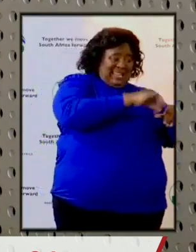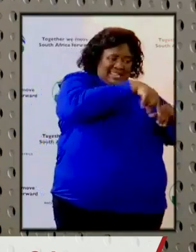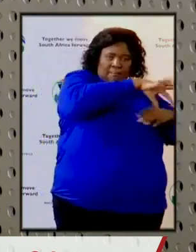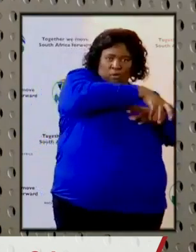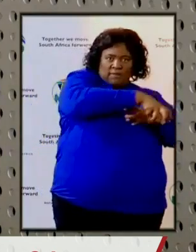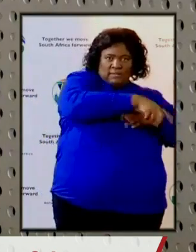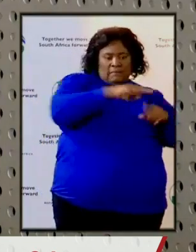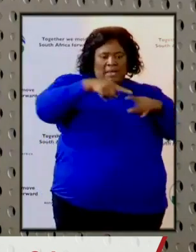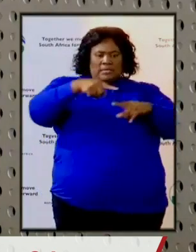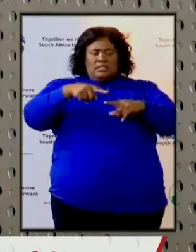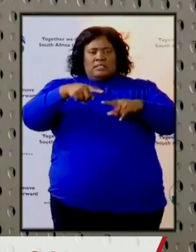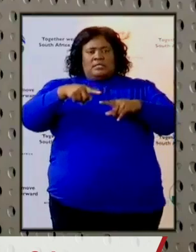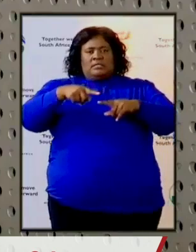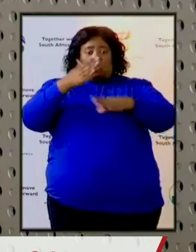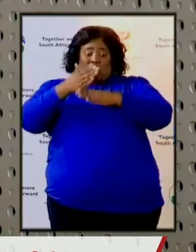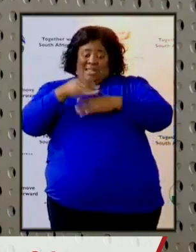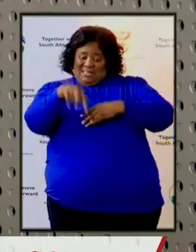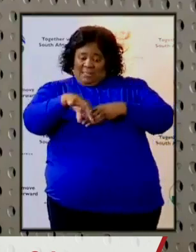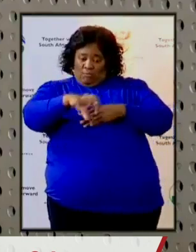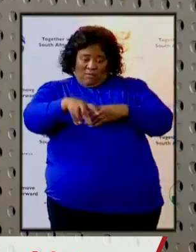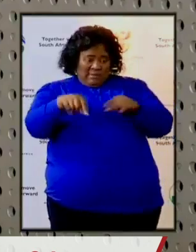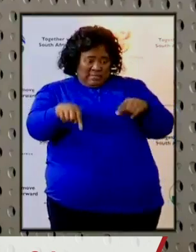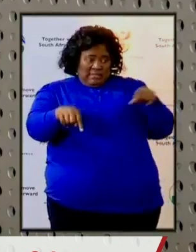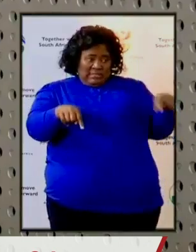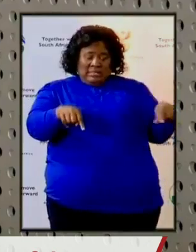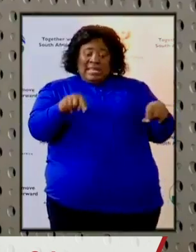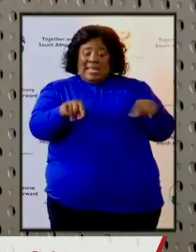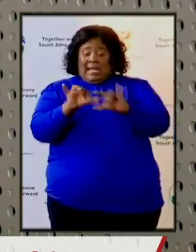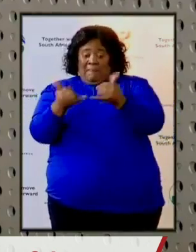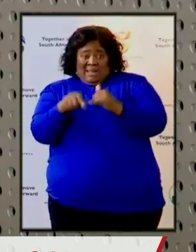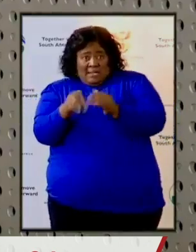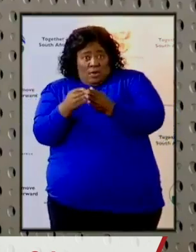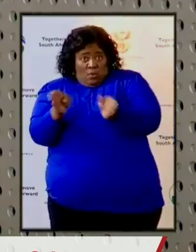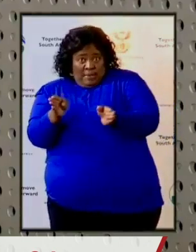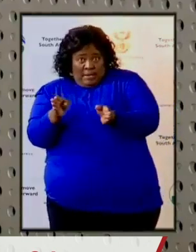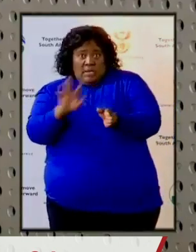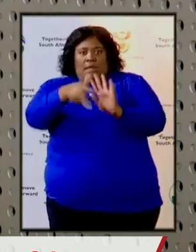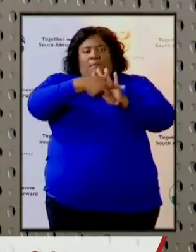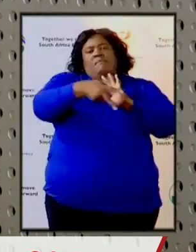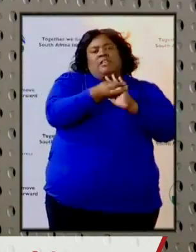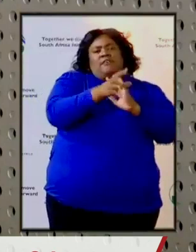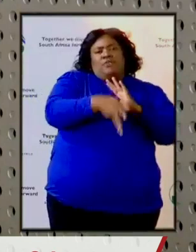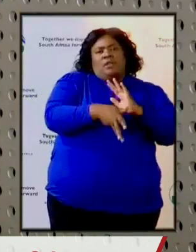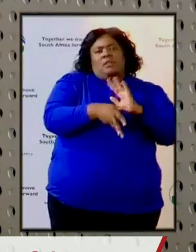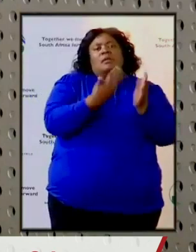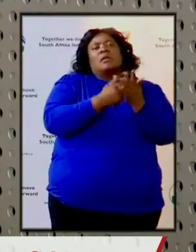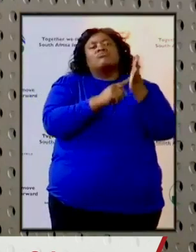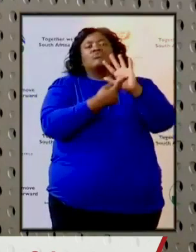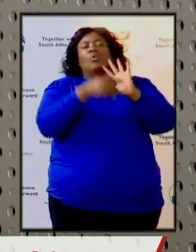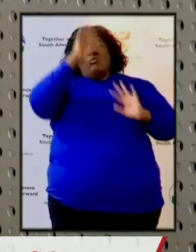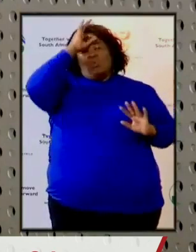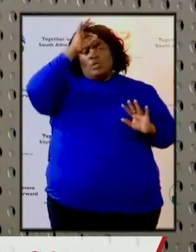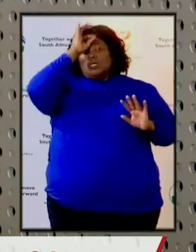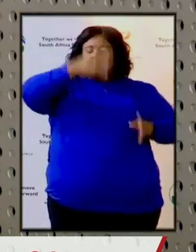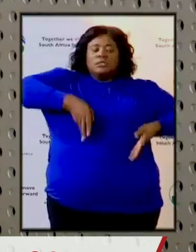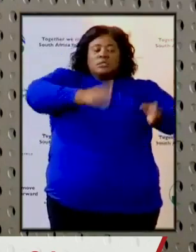Uma inkampani yabo seyivuliwe bazoba nemvume abazokwazi ukukhombisa amaphoyisa endleleni ukuthi